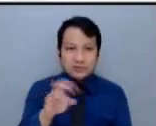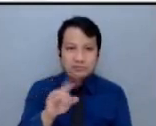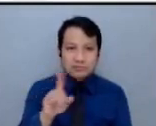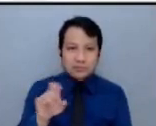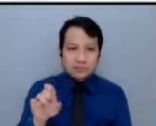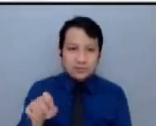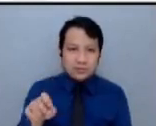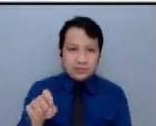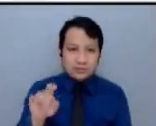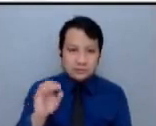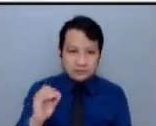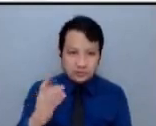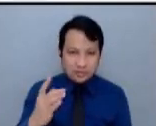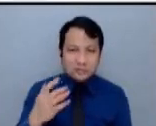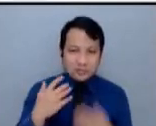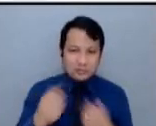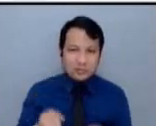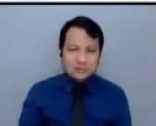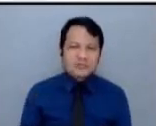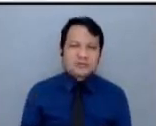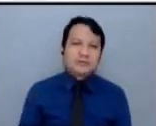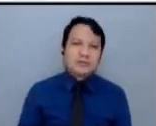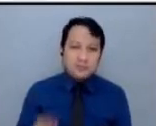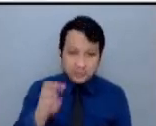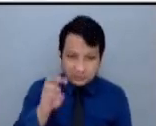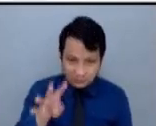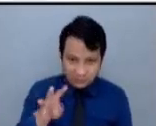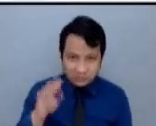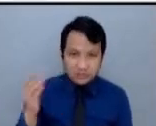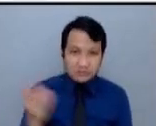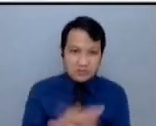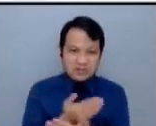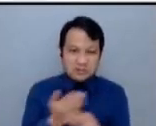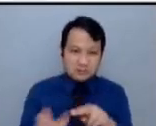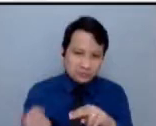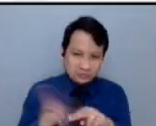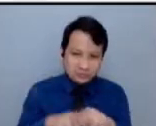2,777,109 na ang mga gumaling. 64 naman ang mga bagong nasawi kaya nasa